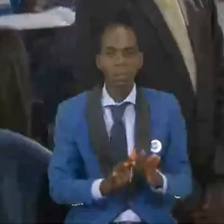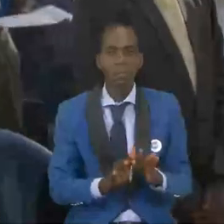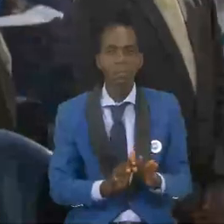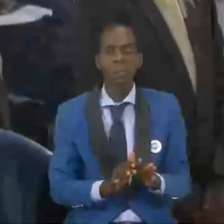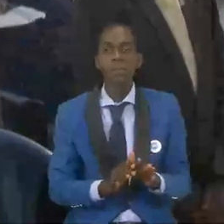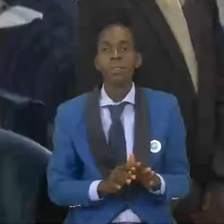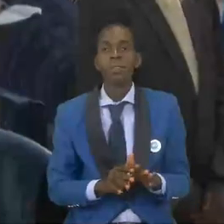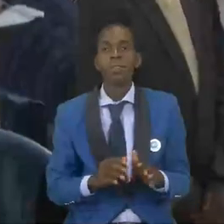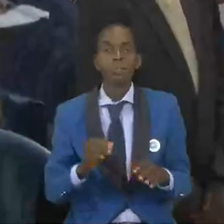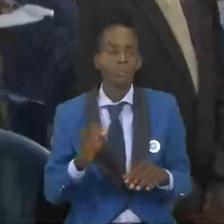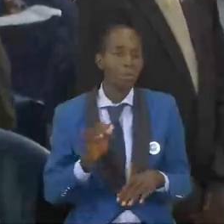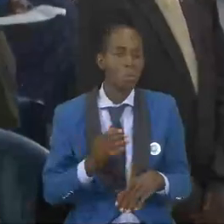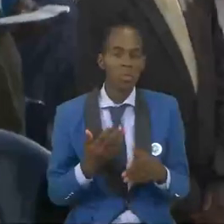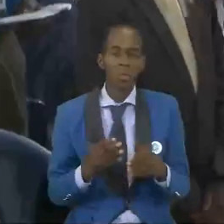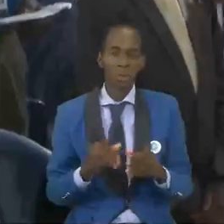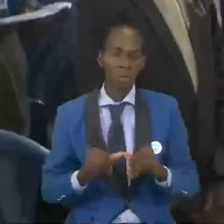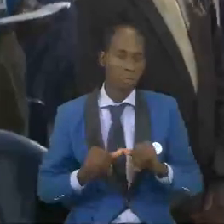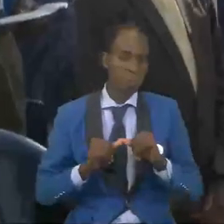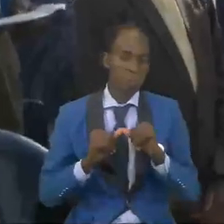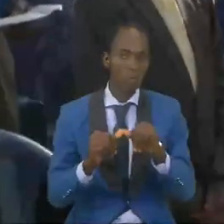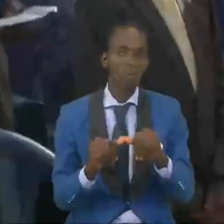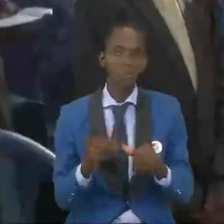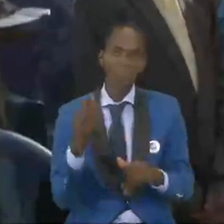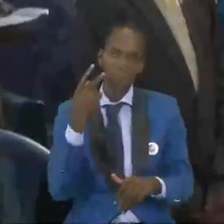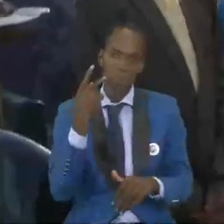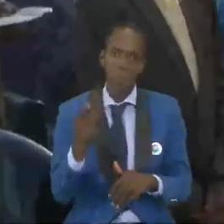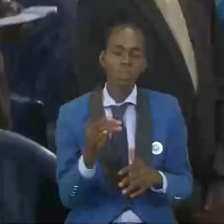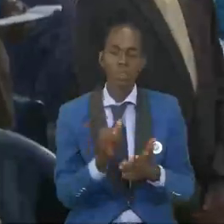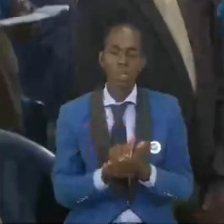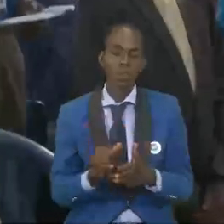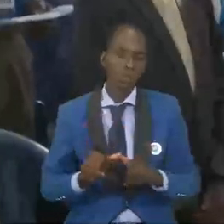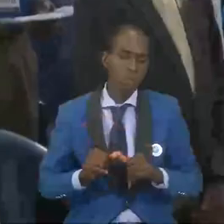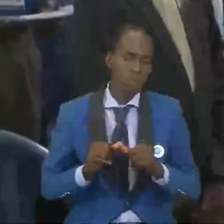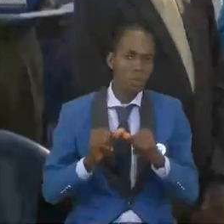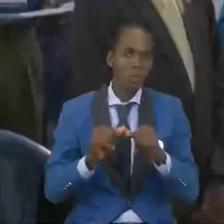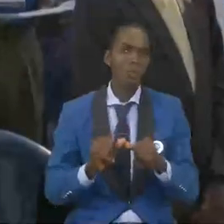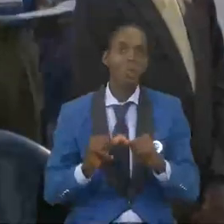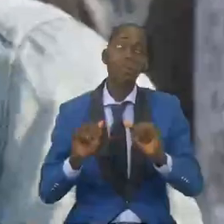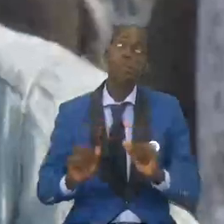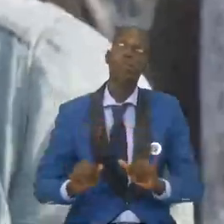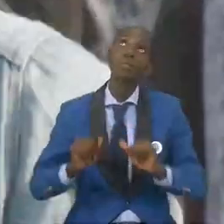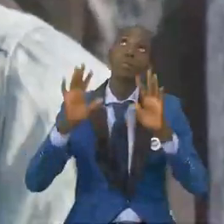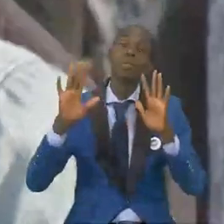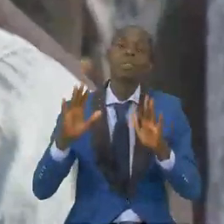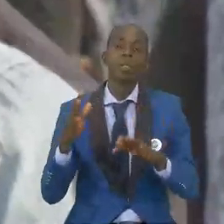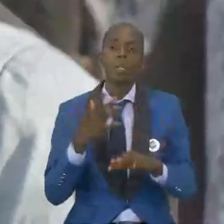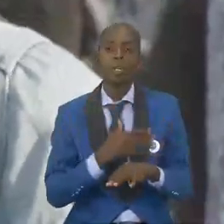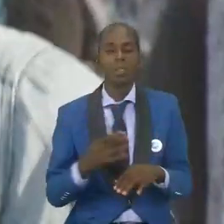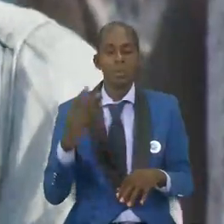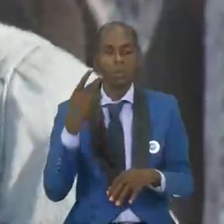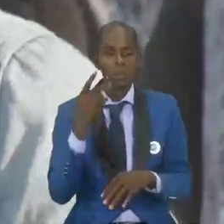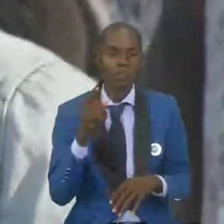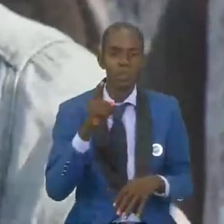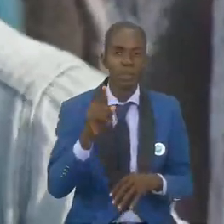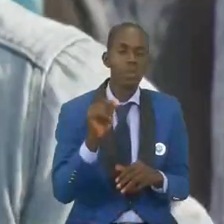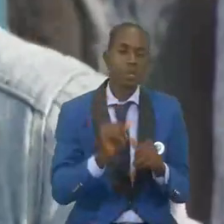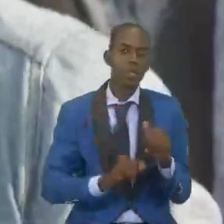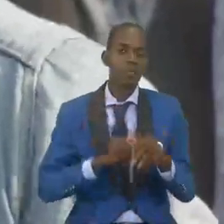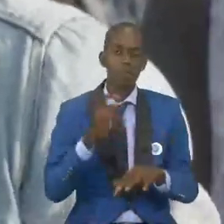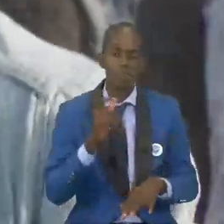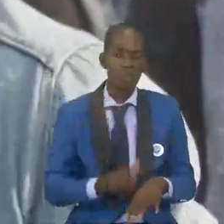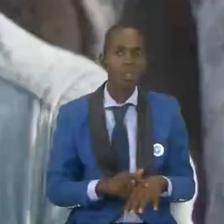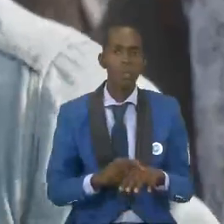Que ces reineux perfides qui te voient. Que tu